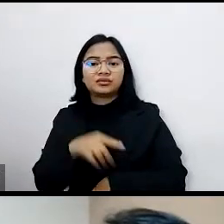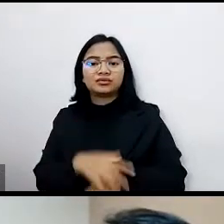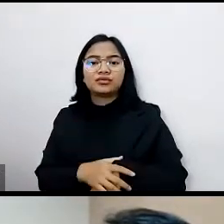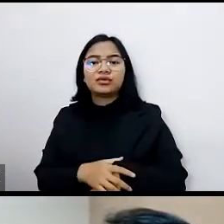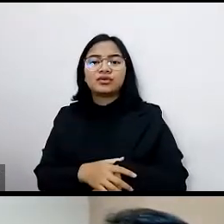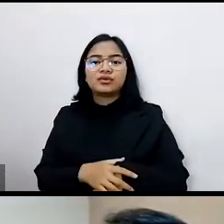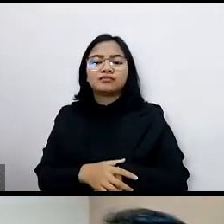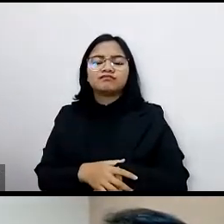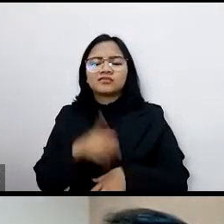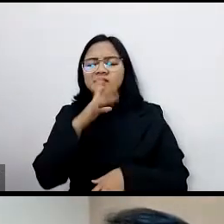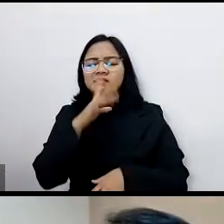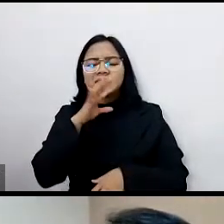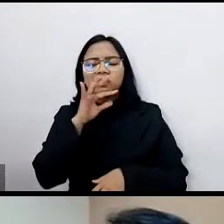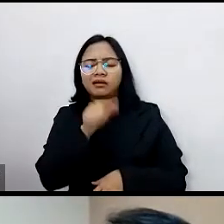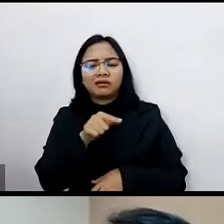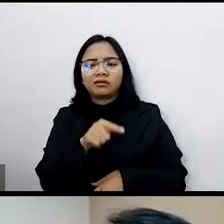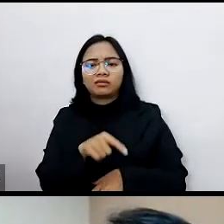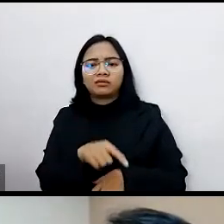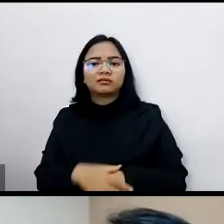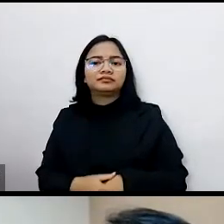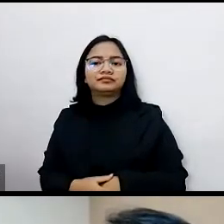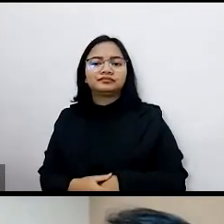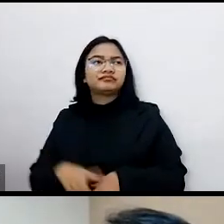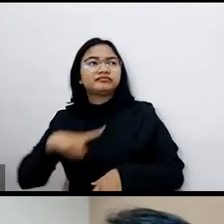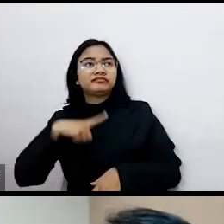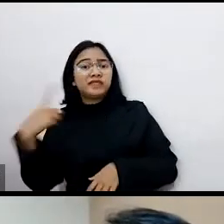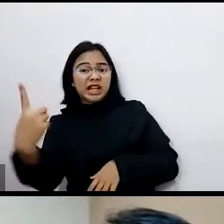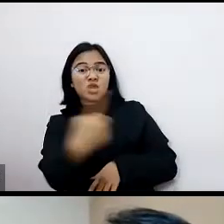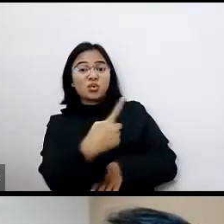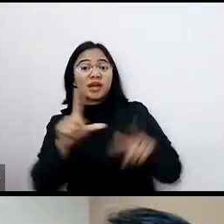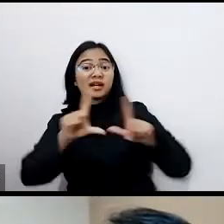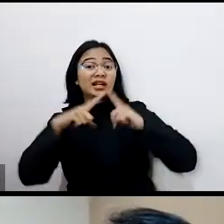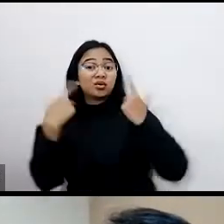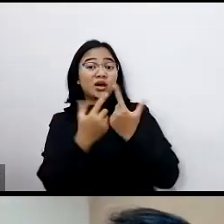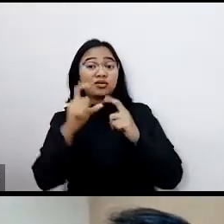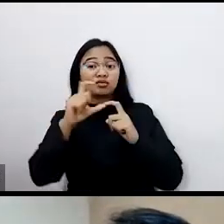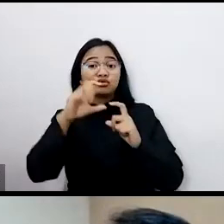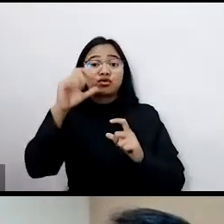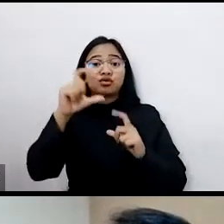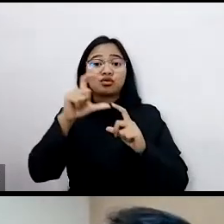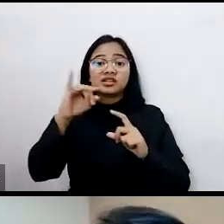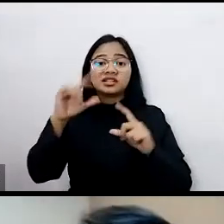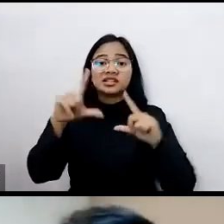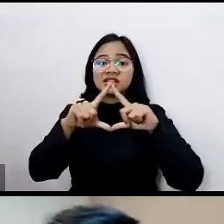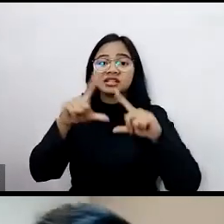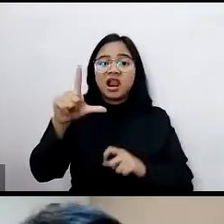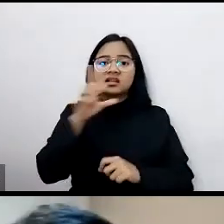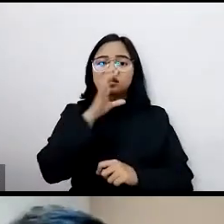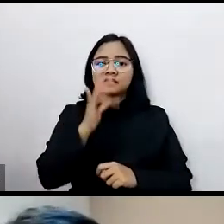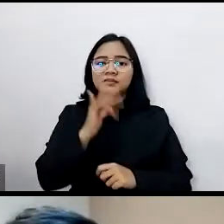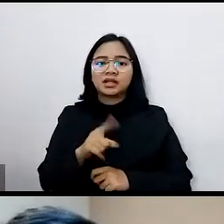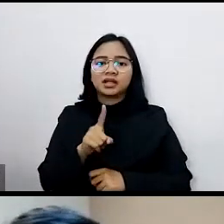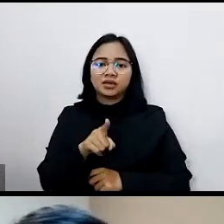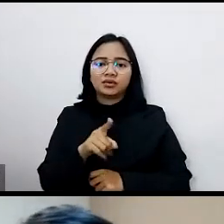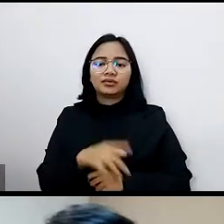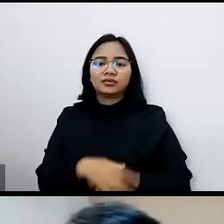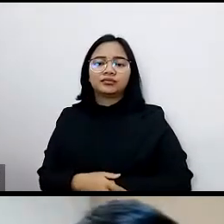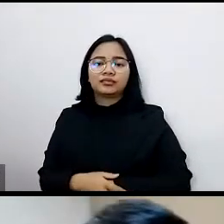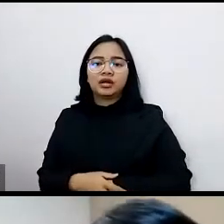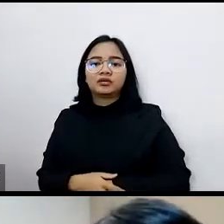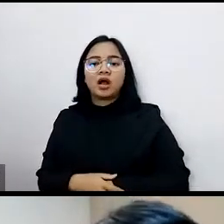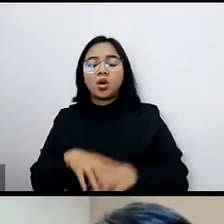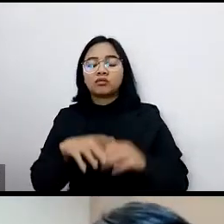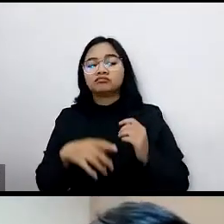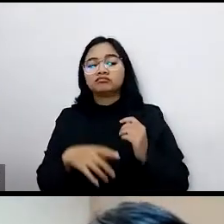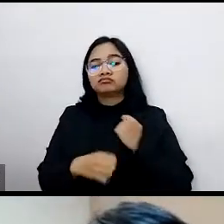itu. Masyarakat dan sosial saya kira sama, tapi kalau negara itu lebih ke yaitu tadi apa harus misi BKD, harus absen,